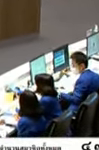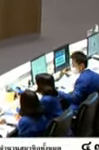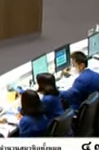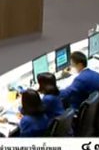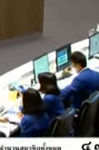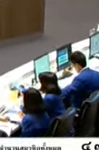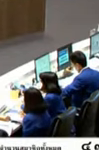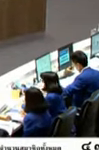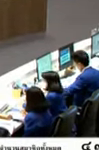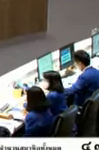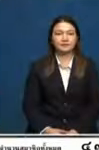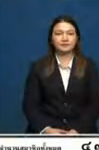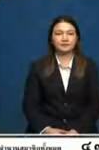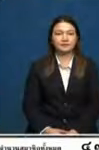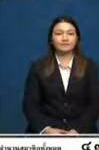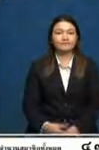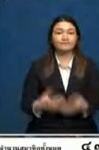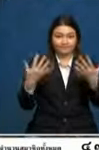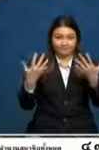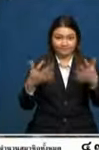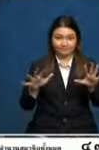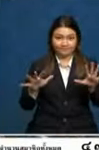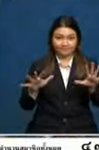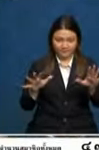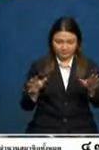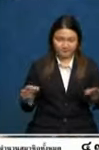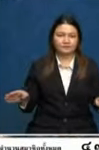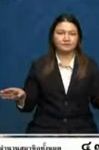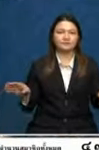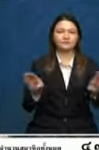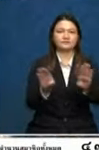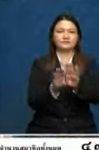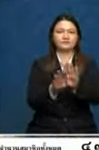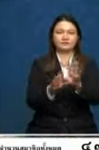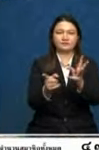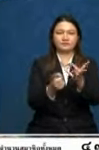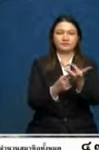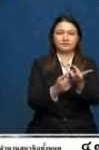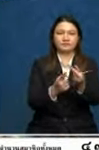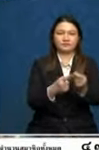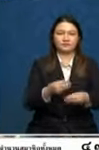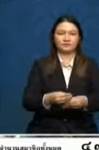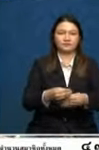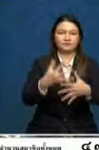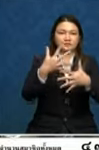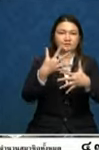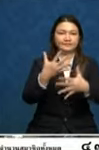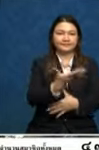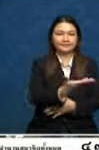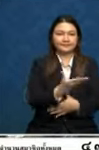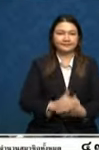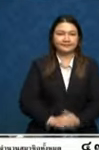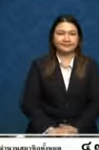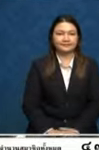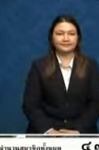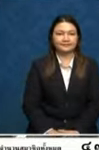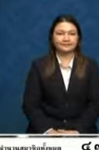แสดงตนเรียบร้อยแล้วนะครับขอปิดการแสดงตนครับเจ้าหน้าที่แสดงผลครับ